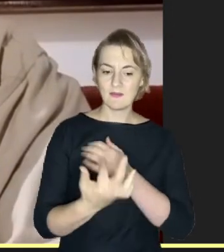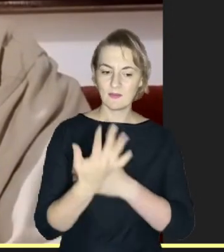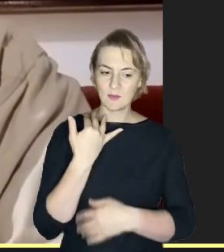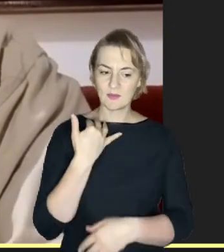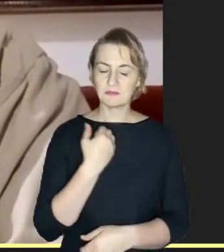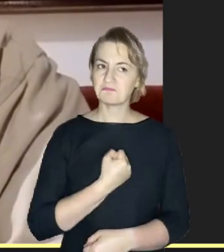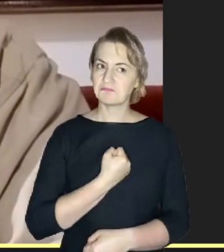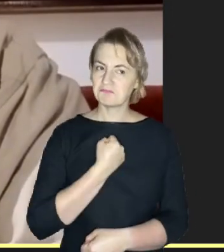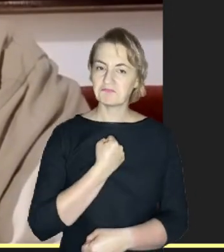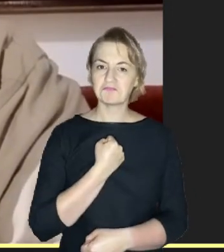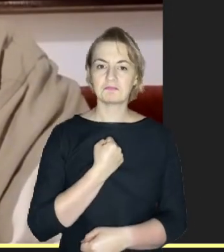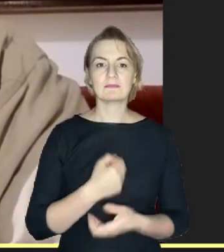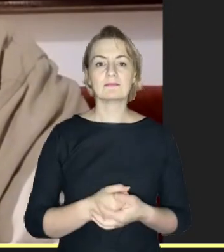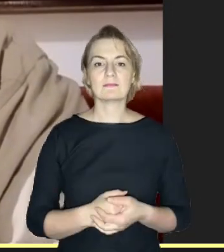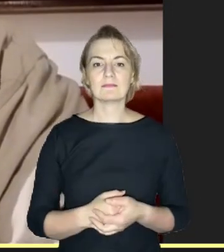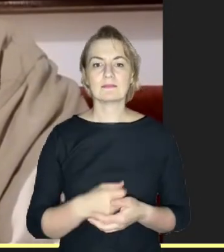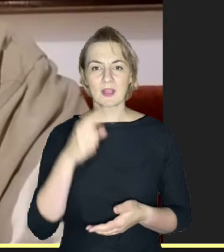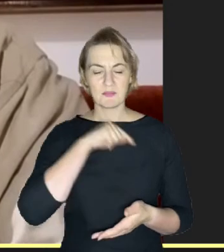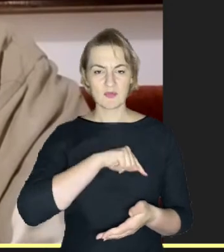tak,